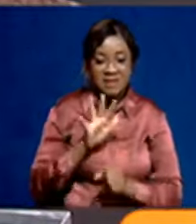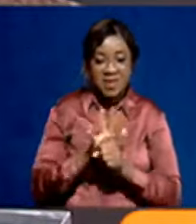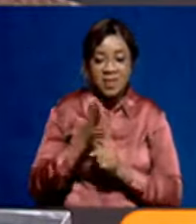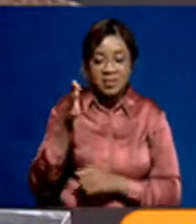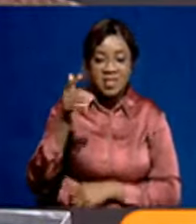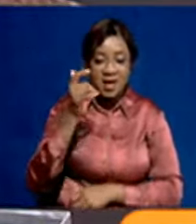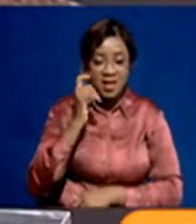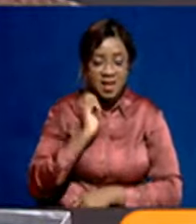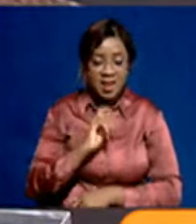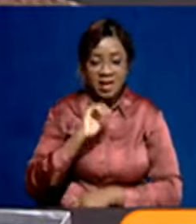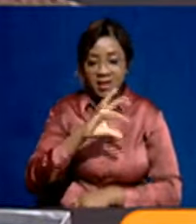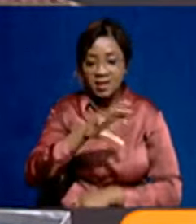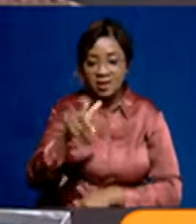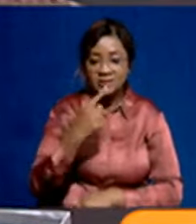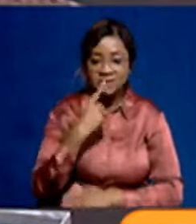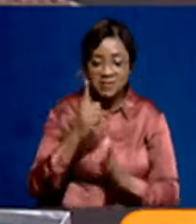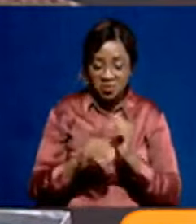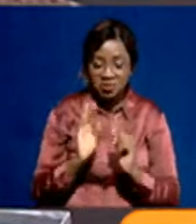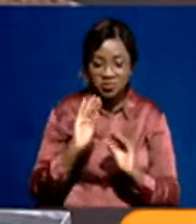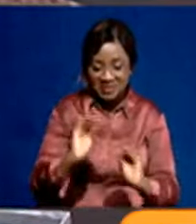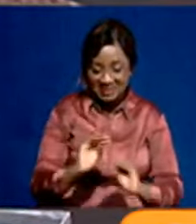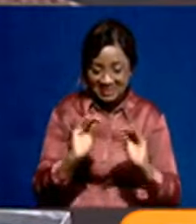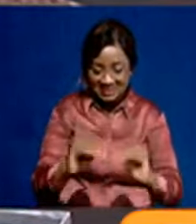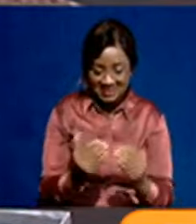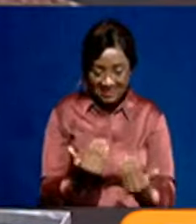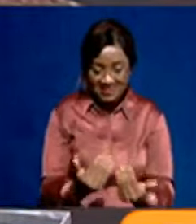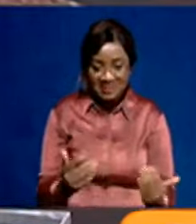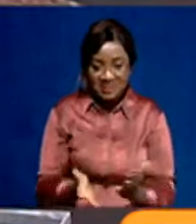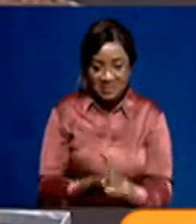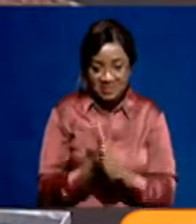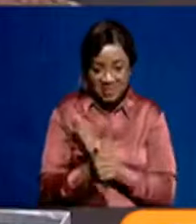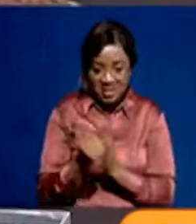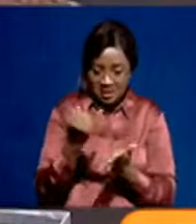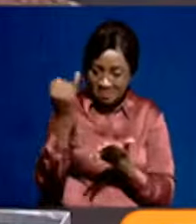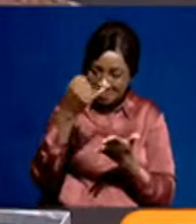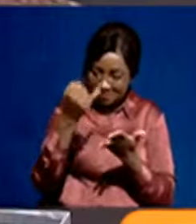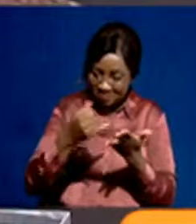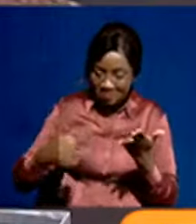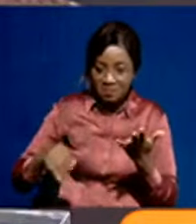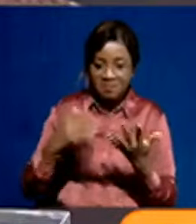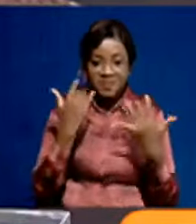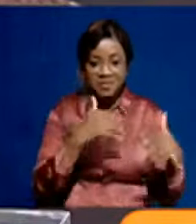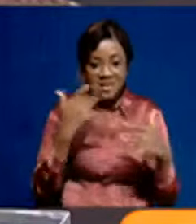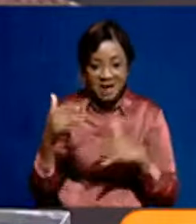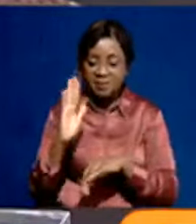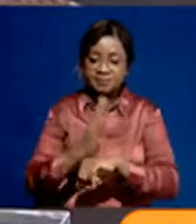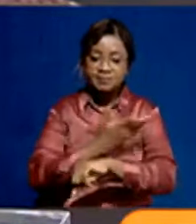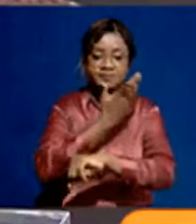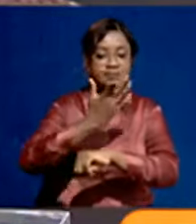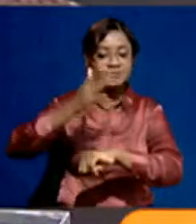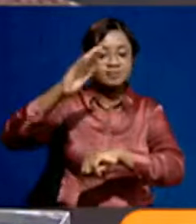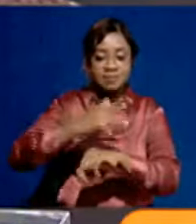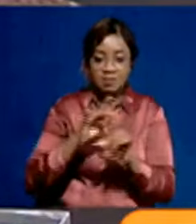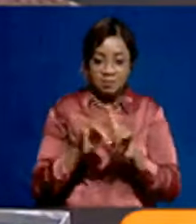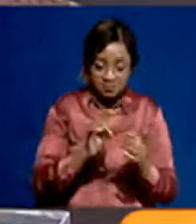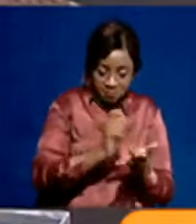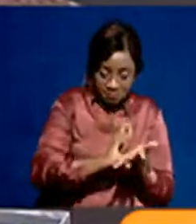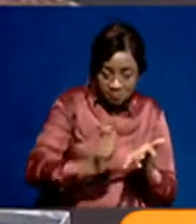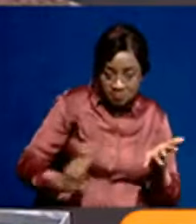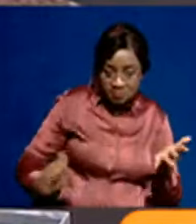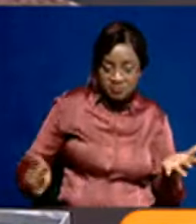kutoa mafunzo ya usanii kwa wanafunzi wachanga ili kukuza talanta za uchoraji, uigizaji, kuimba, uandishi na hata